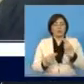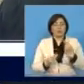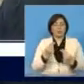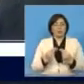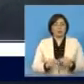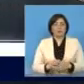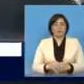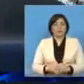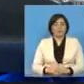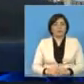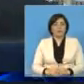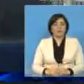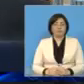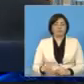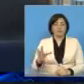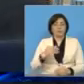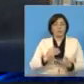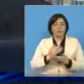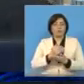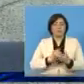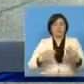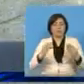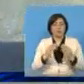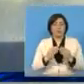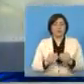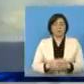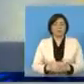студенттер. Барлығы жиналып команда құрамыз.